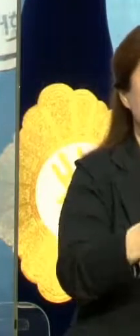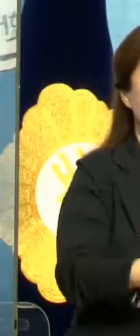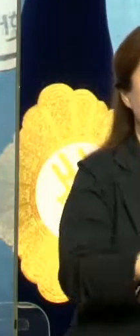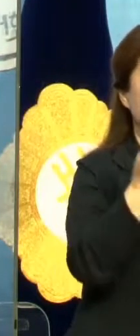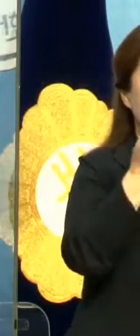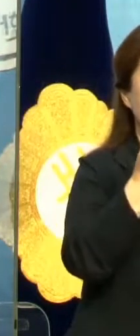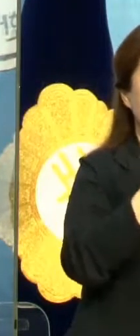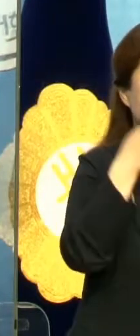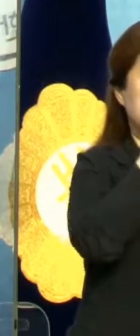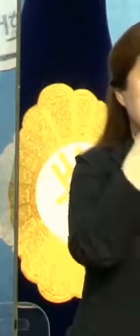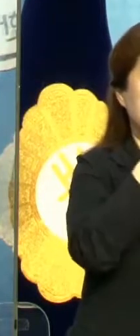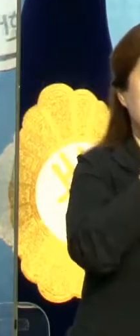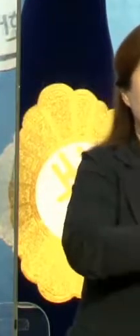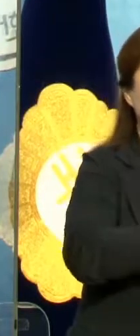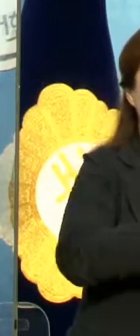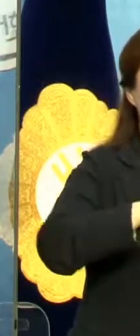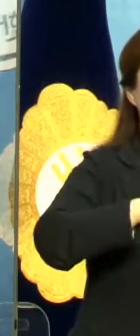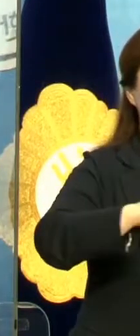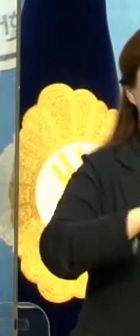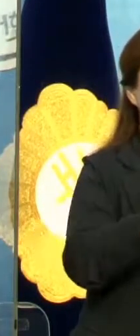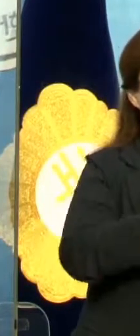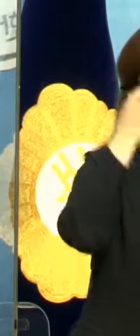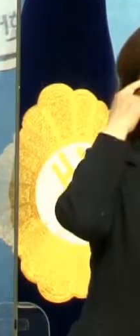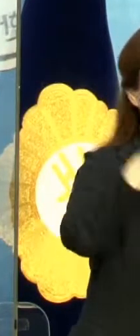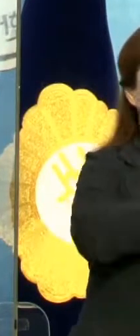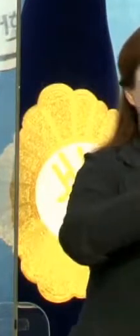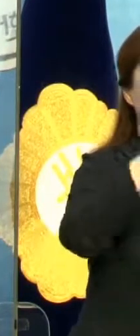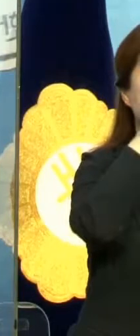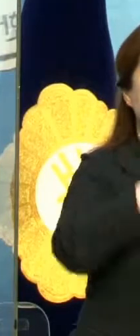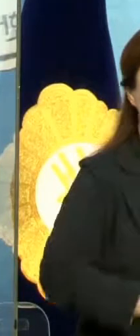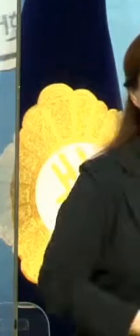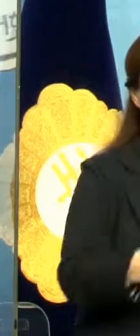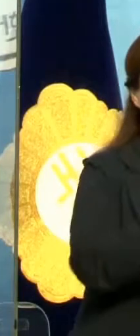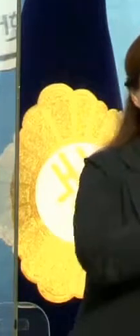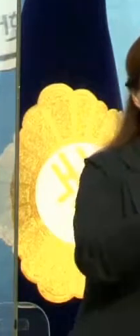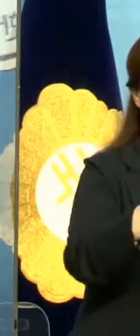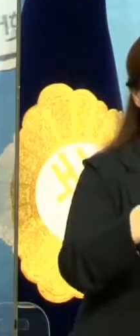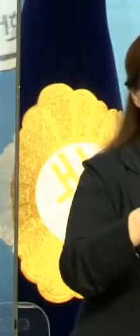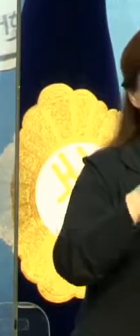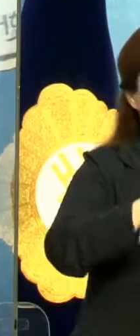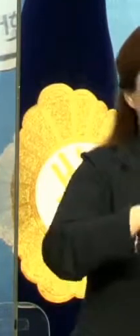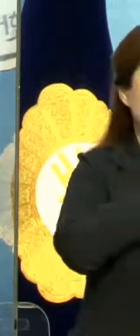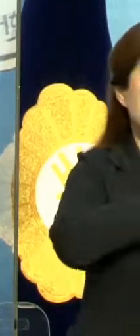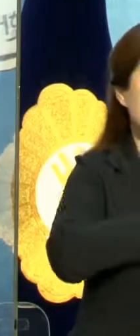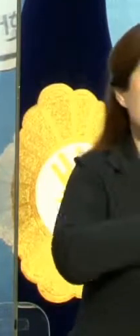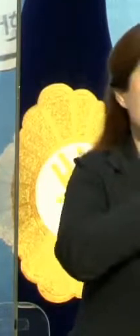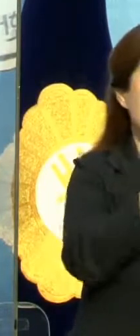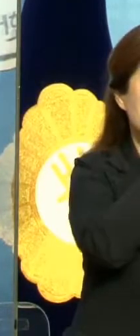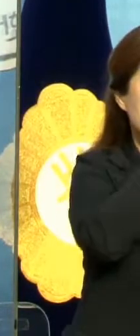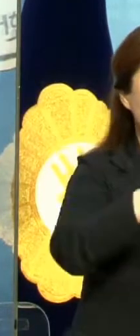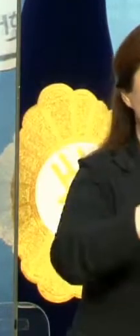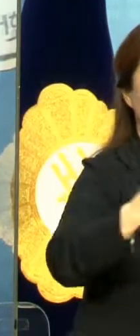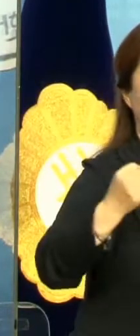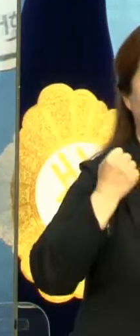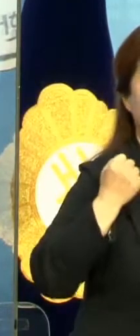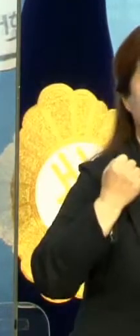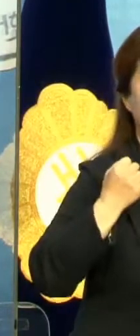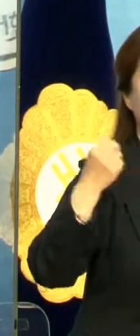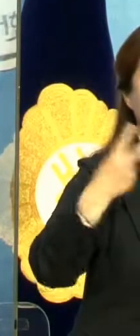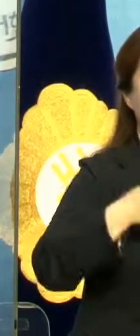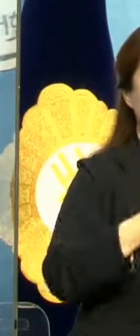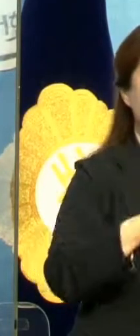또 엄정한 조치를 취할 예정입니다 따라서 국민적 의혹을 받고 있는 국민의 힘 의 에